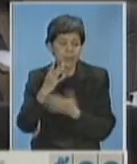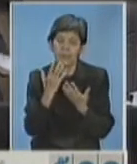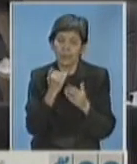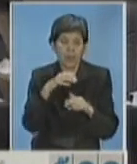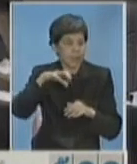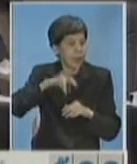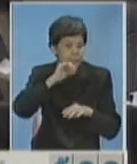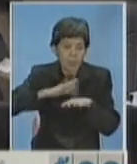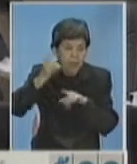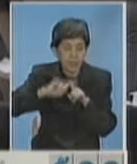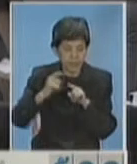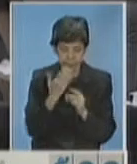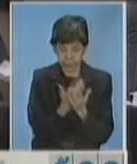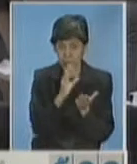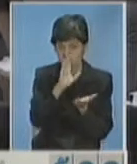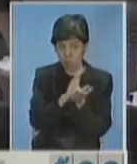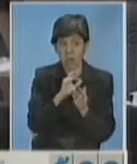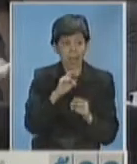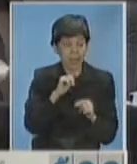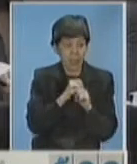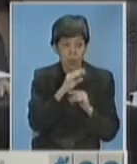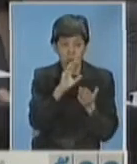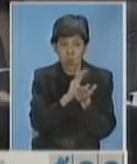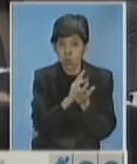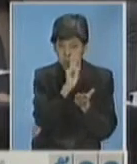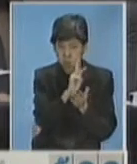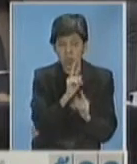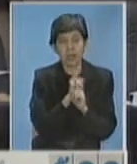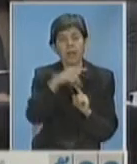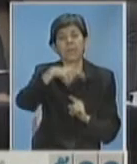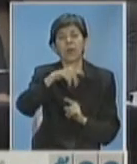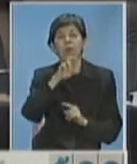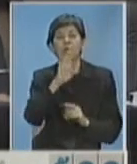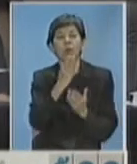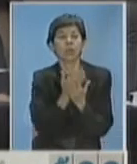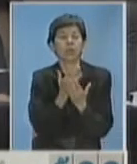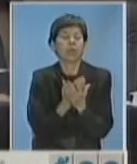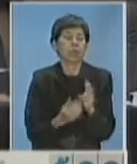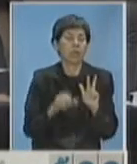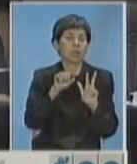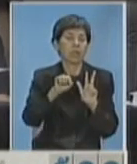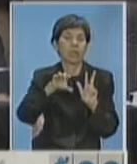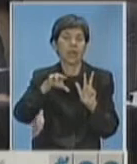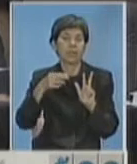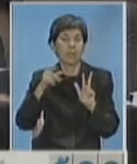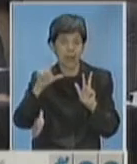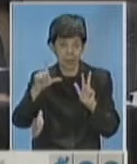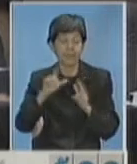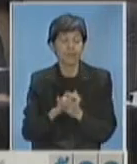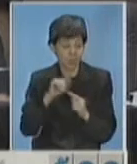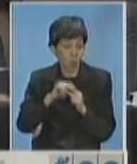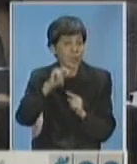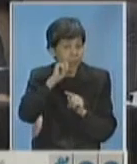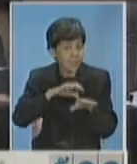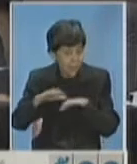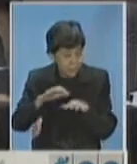องมีงบประมาณอยู่ในงบเงินกู้นะคะตามพระราชกำหนด 350,000 ล้านเพื่อบริหารจัดการน้ำและ